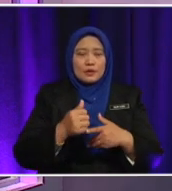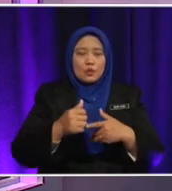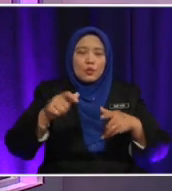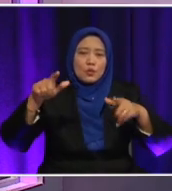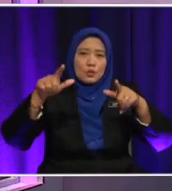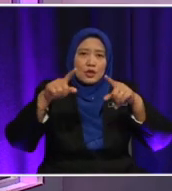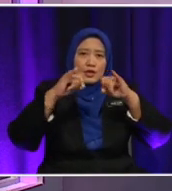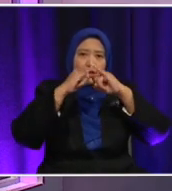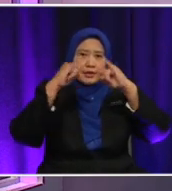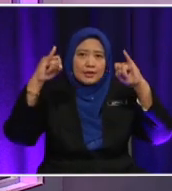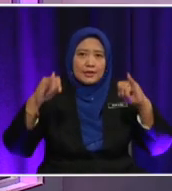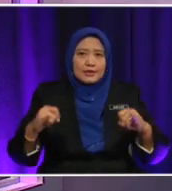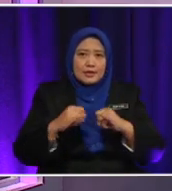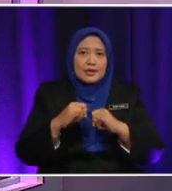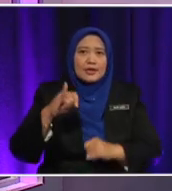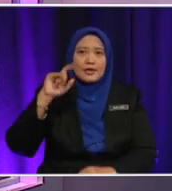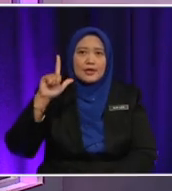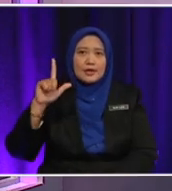di atas